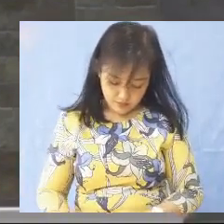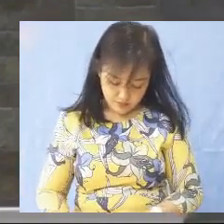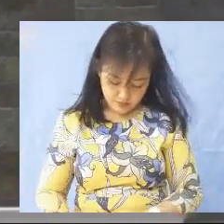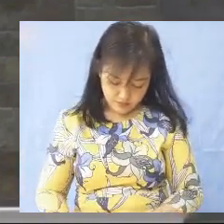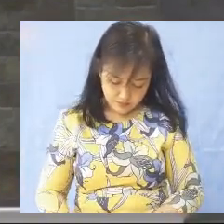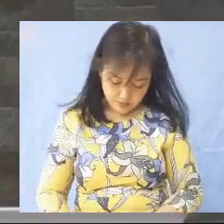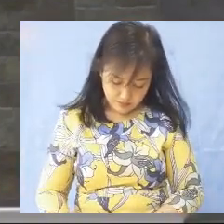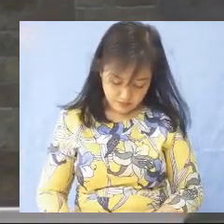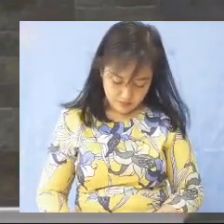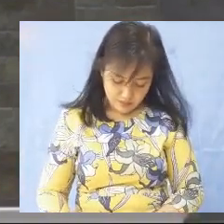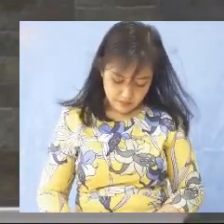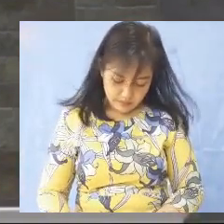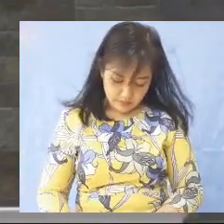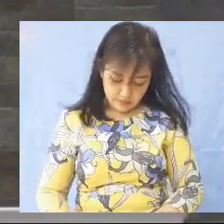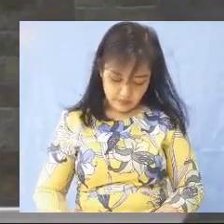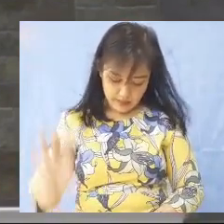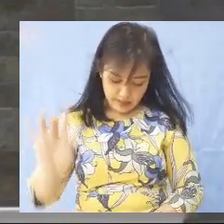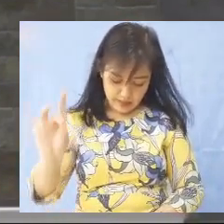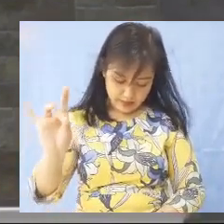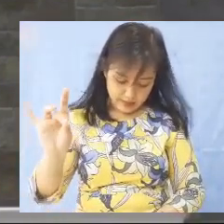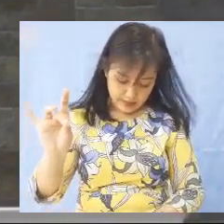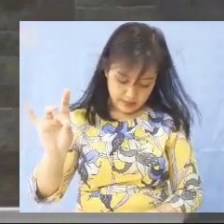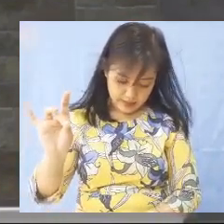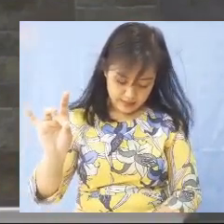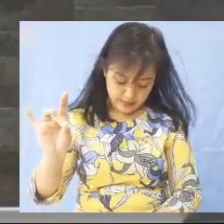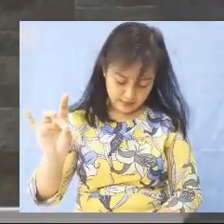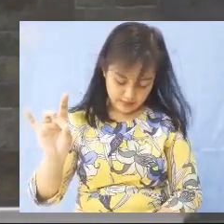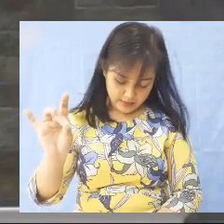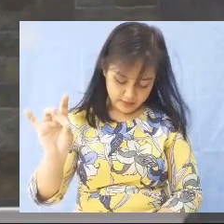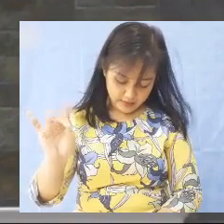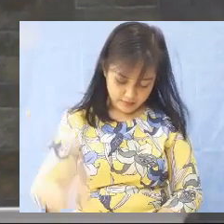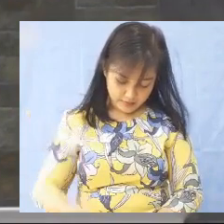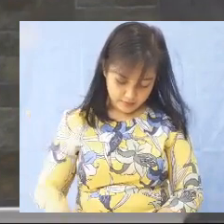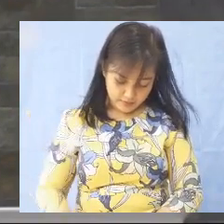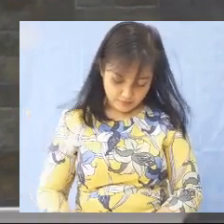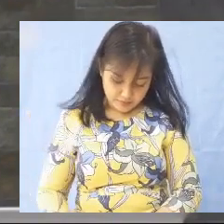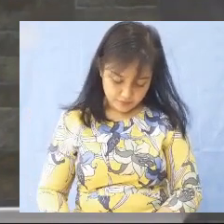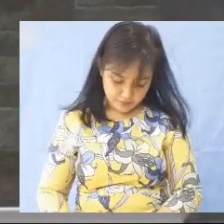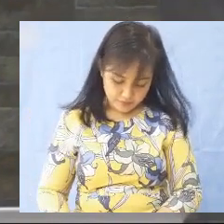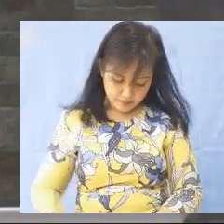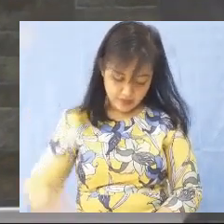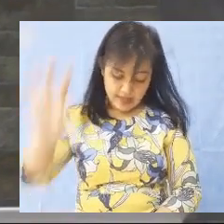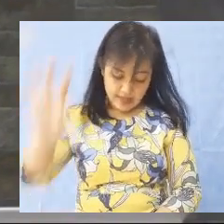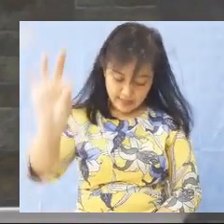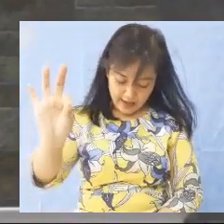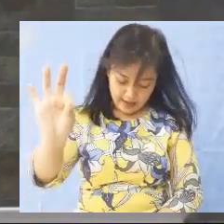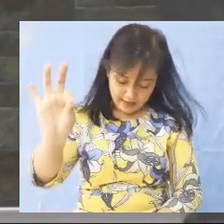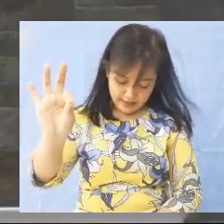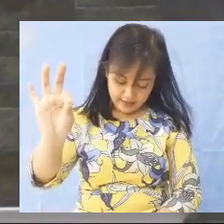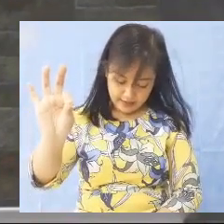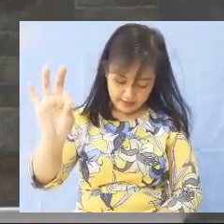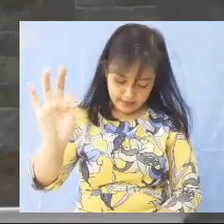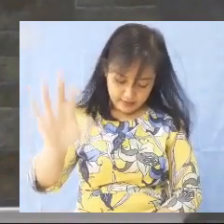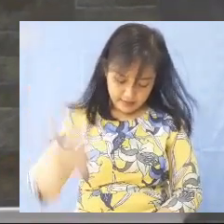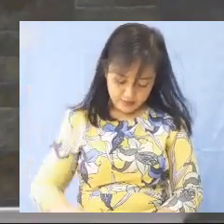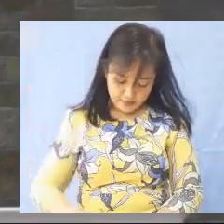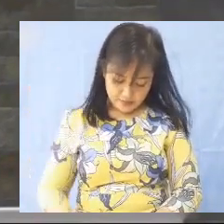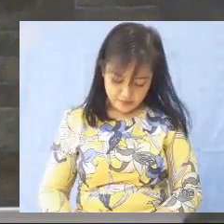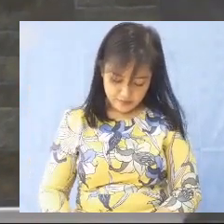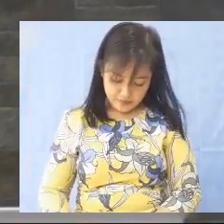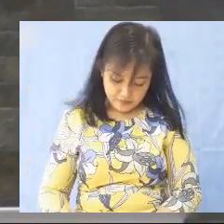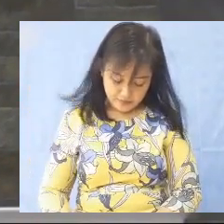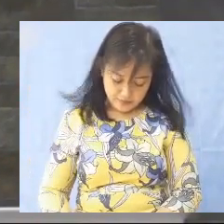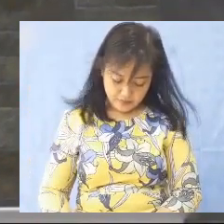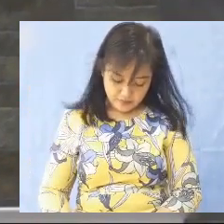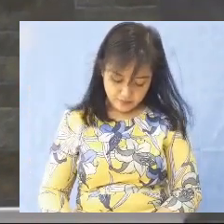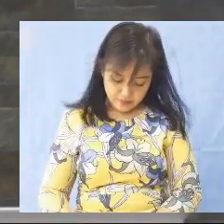scent of water it will bud and bring forth boughs like a plant. Now, explain ko po kung